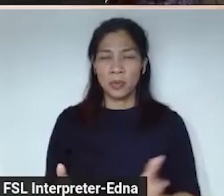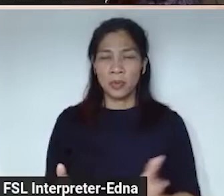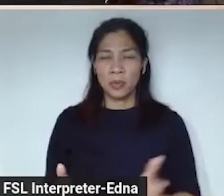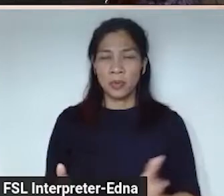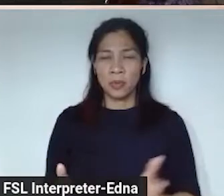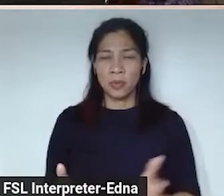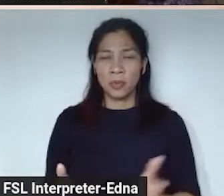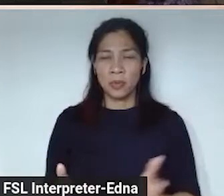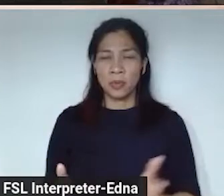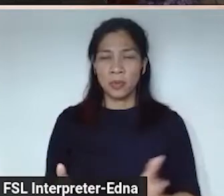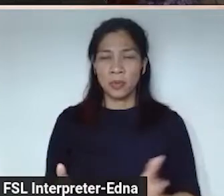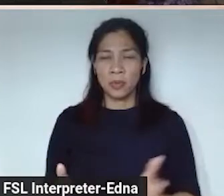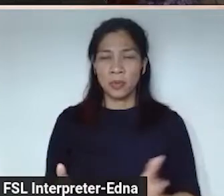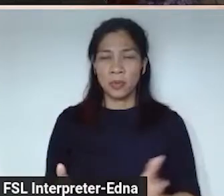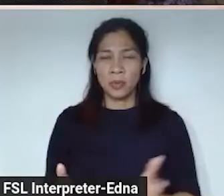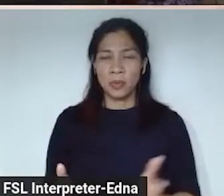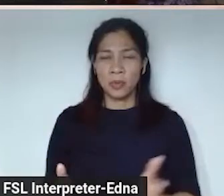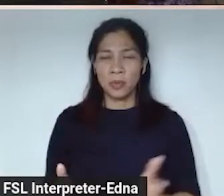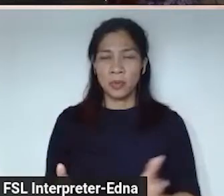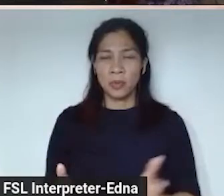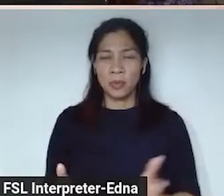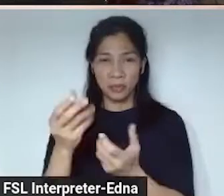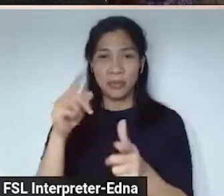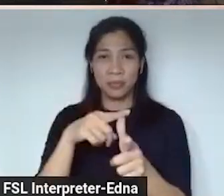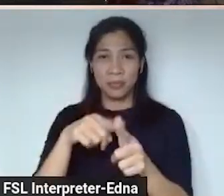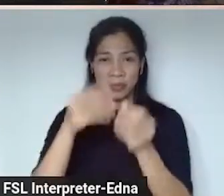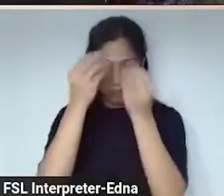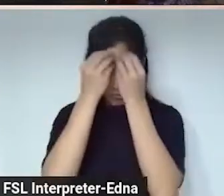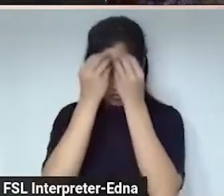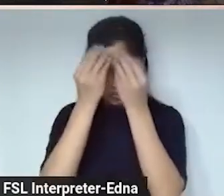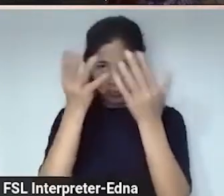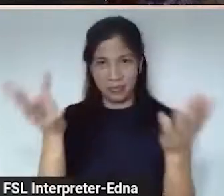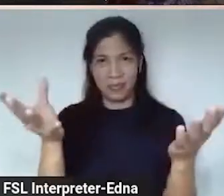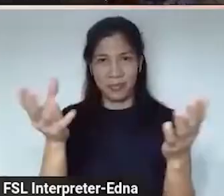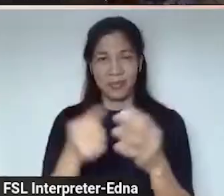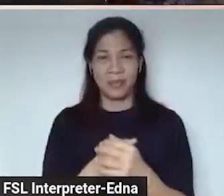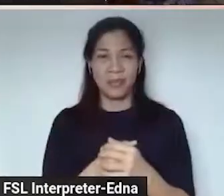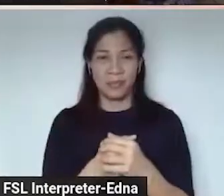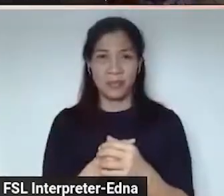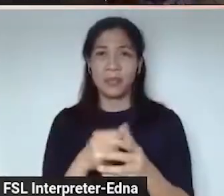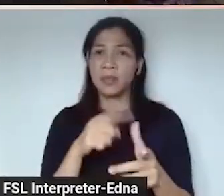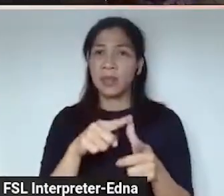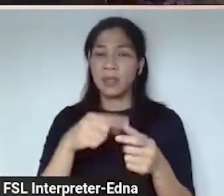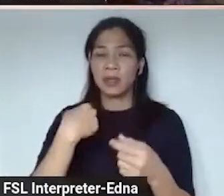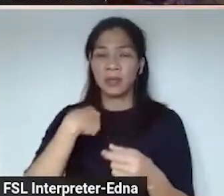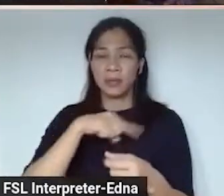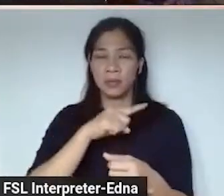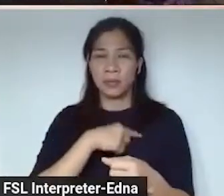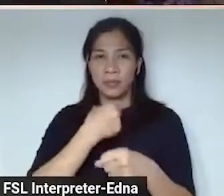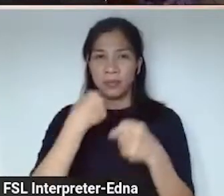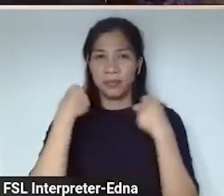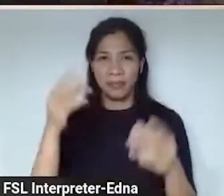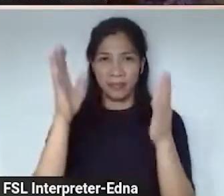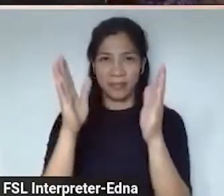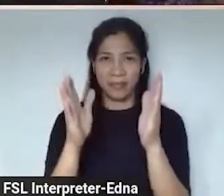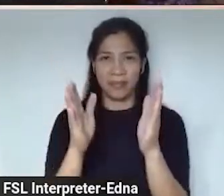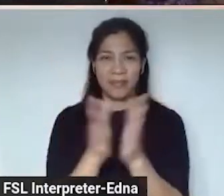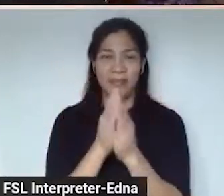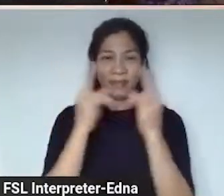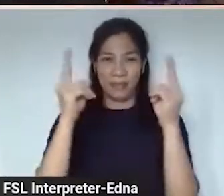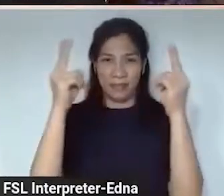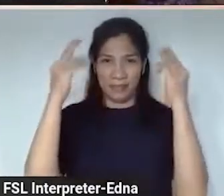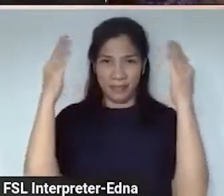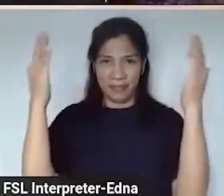po ay lalakas at, you know, we will be victorious kagaya ni Mona, no, Edel? Yes